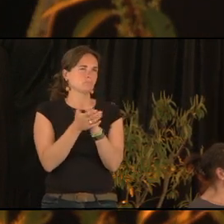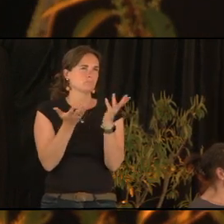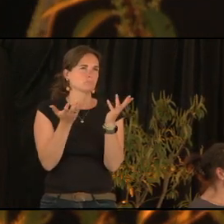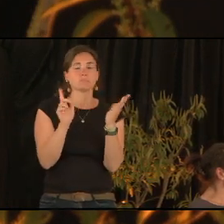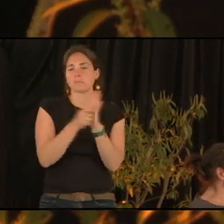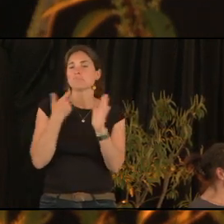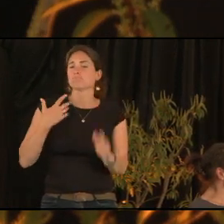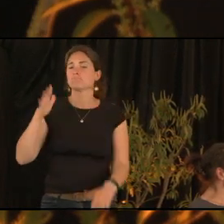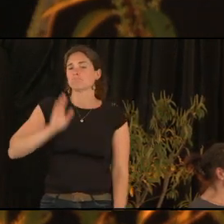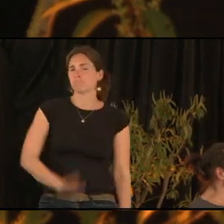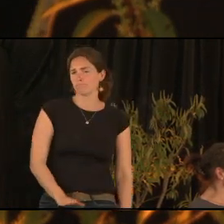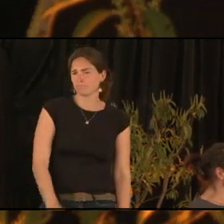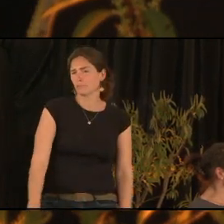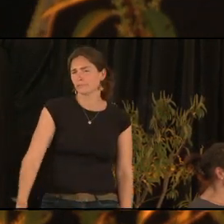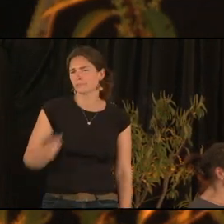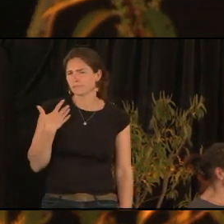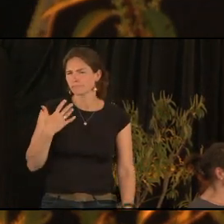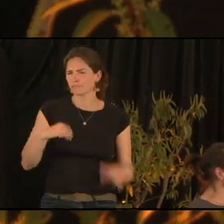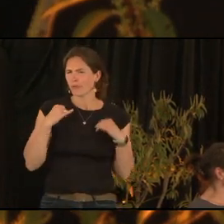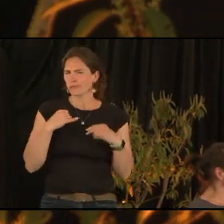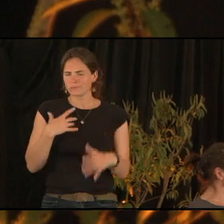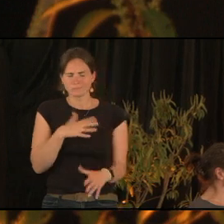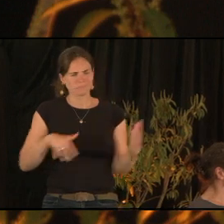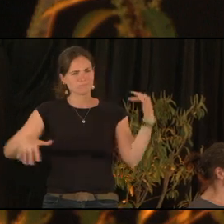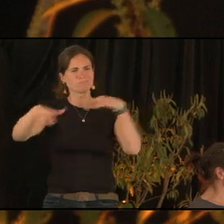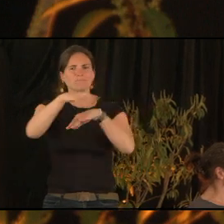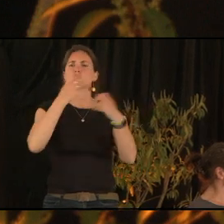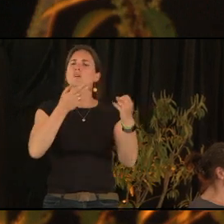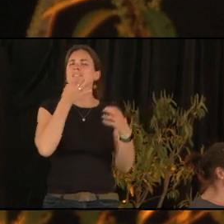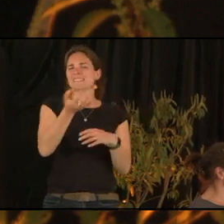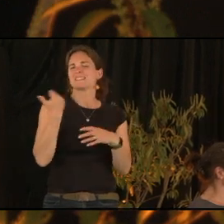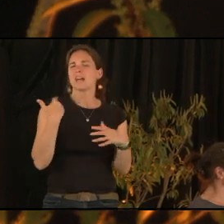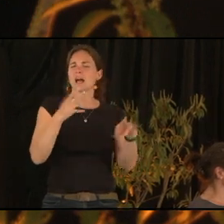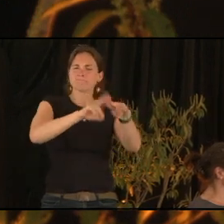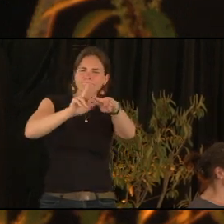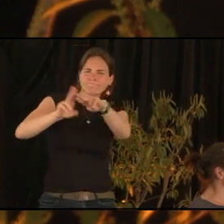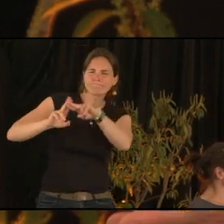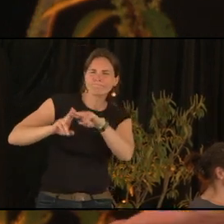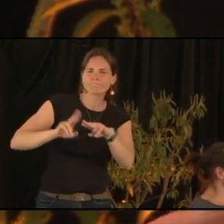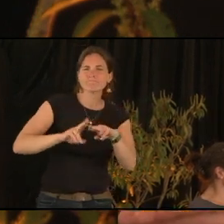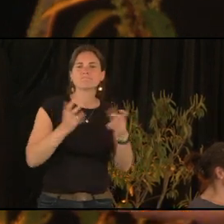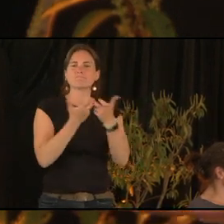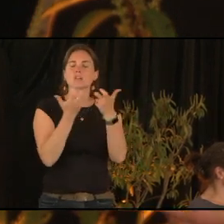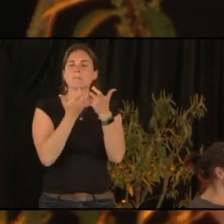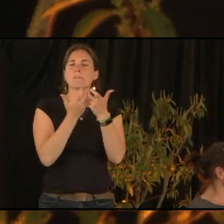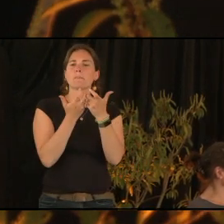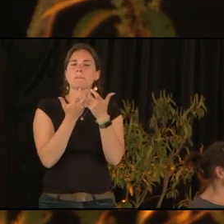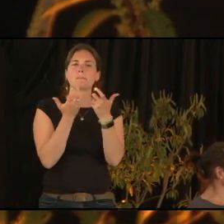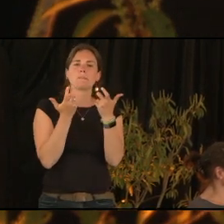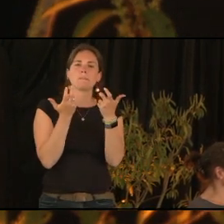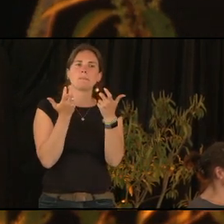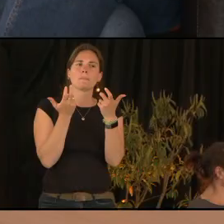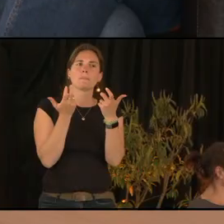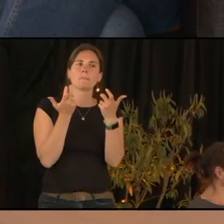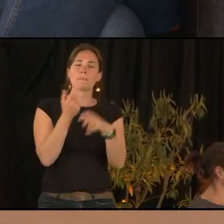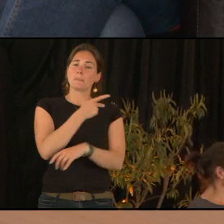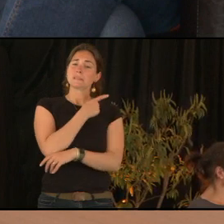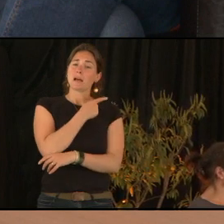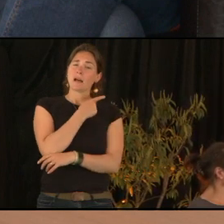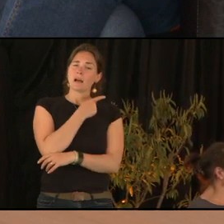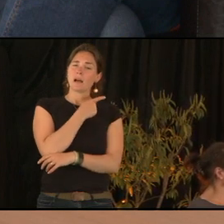Comme les disparitions des langues, les langues en voie de disparition. Je me souviens, je ne sais plus qui a fait ce documentaire, je crois que c'est Depardon, qui a